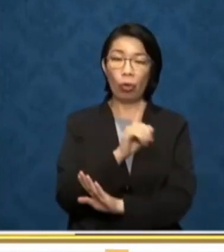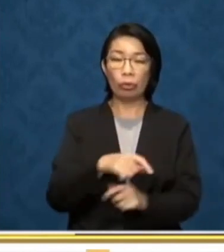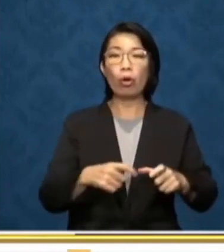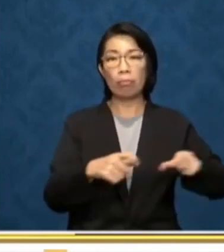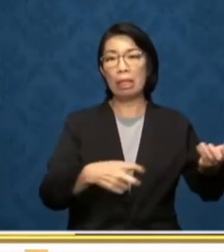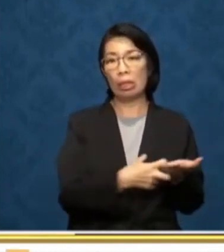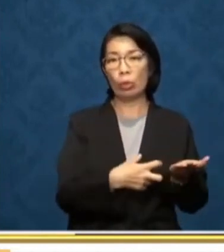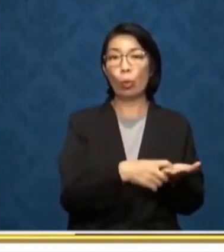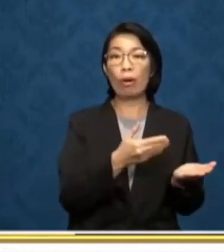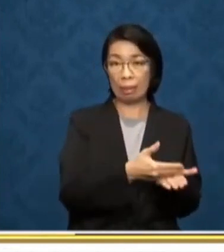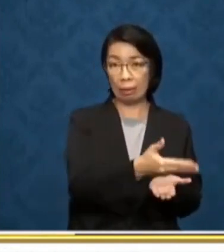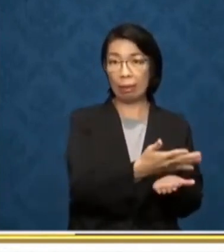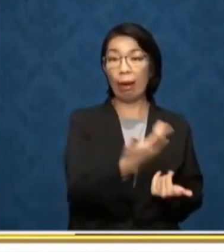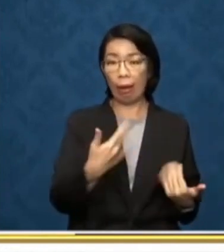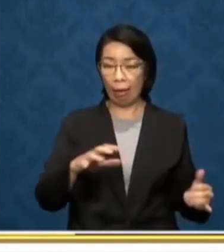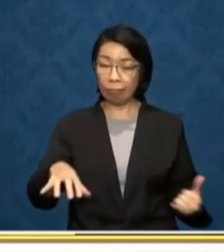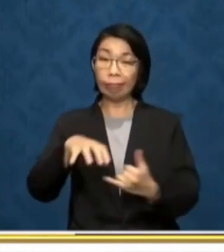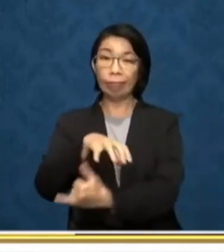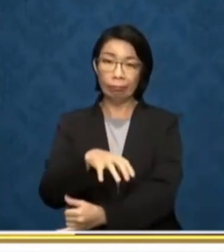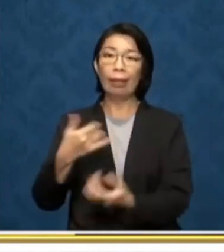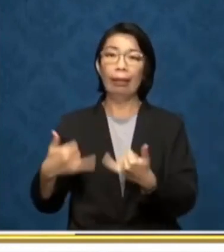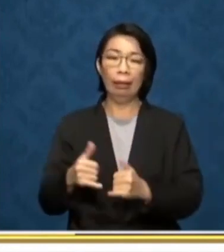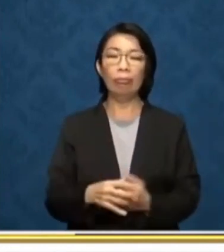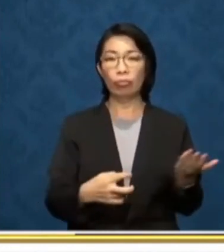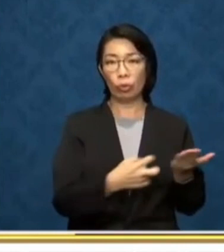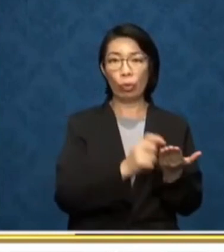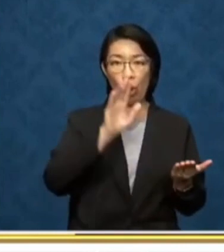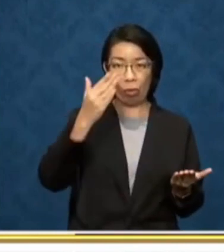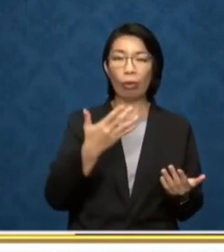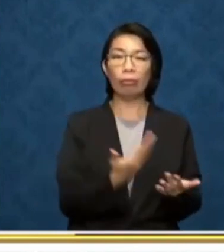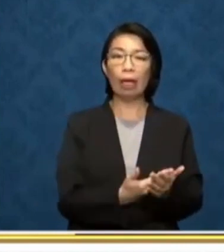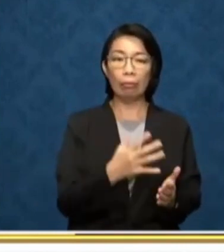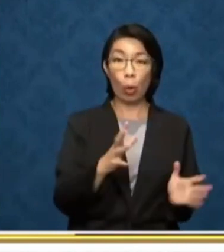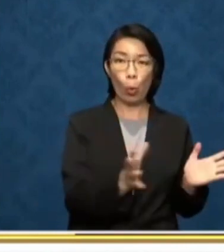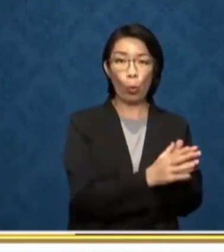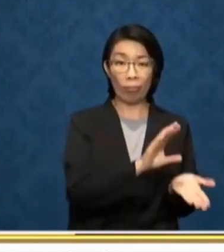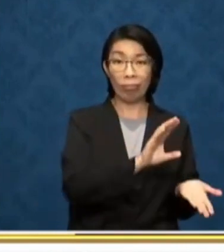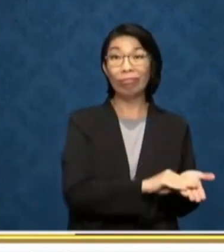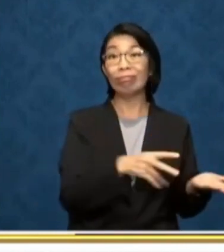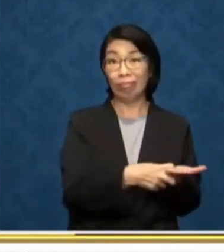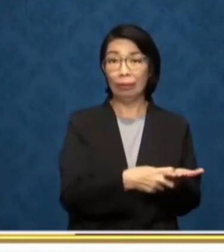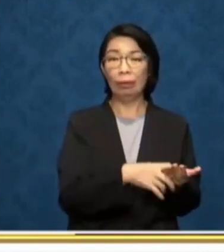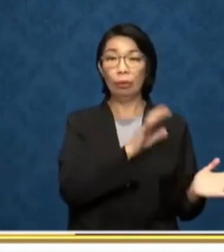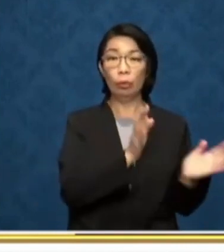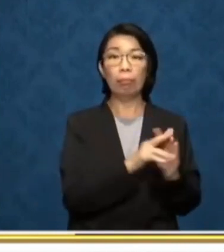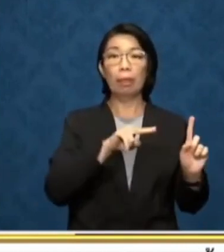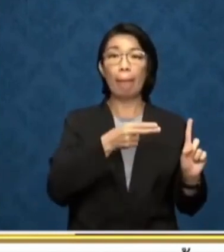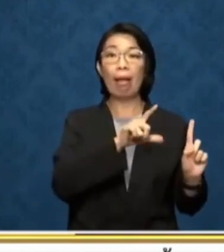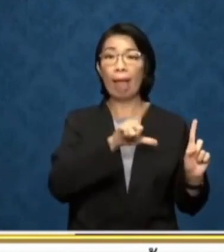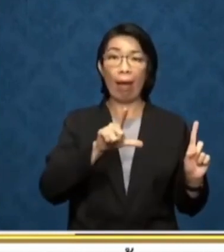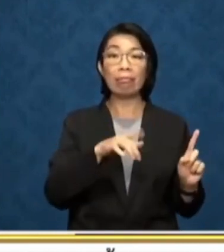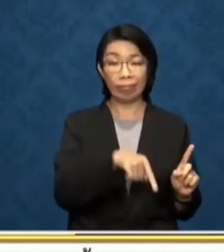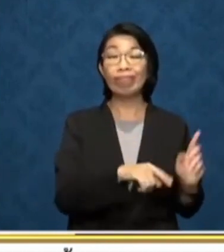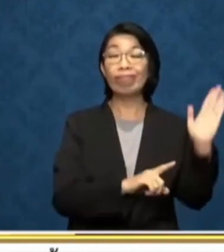นะครับปีนึงเป็น10,000ล้านนะครับเข้ารัฐนะครับนี่จากที่ผมคุยกับพว